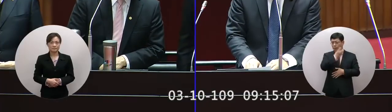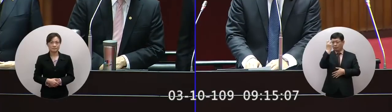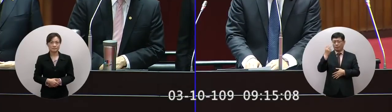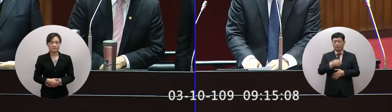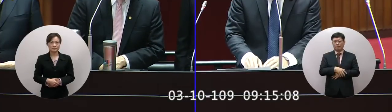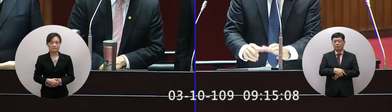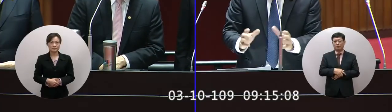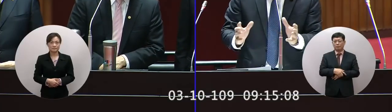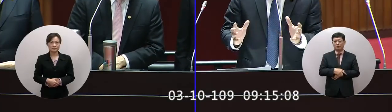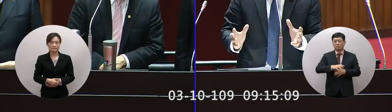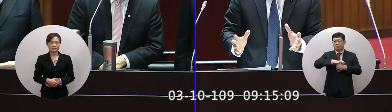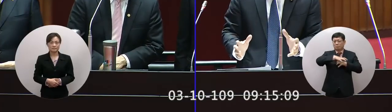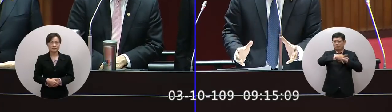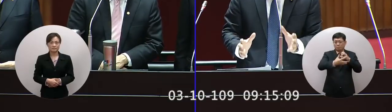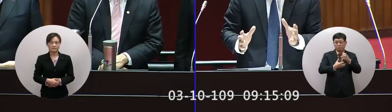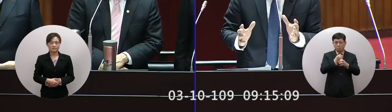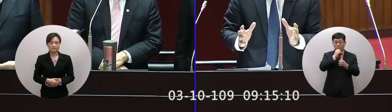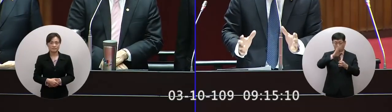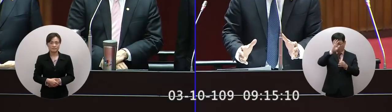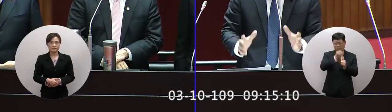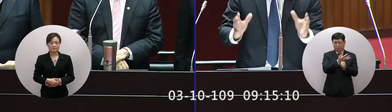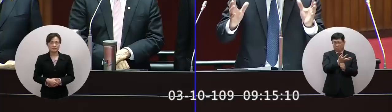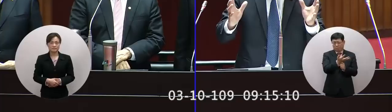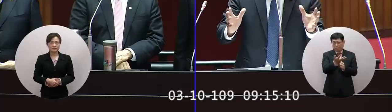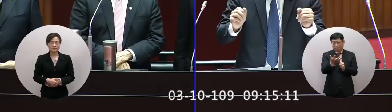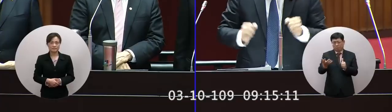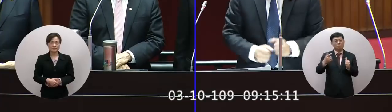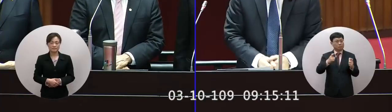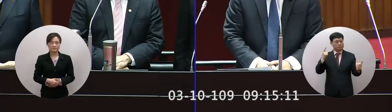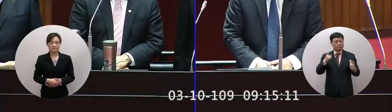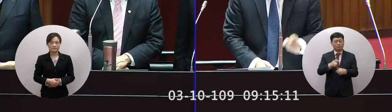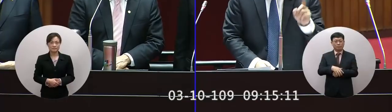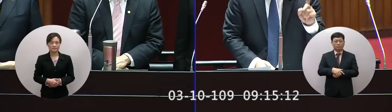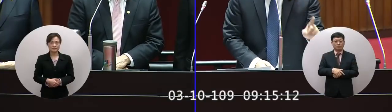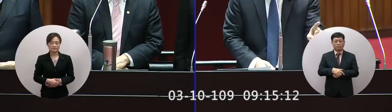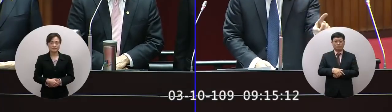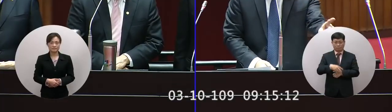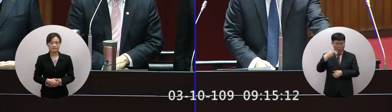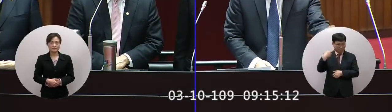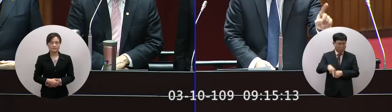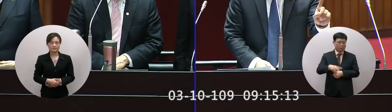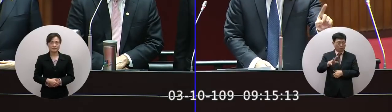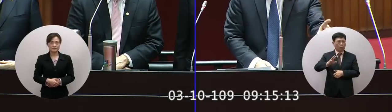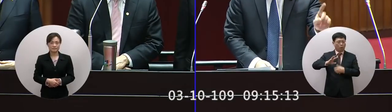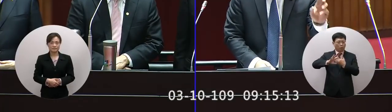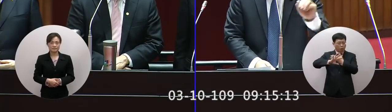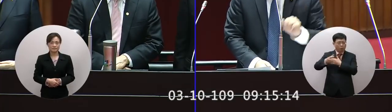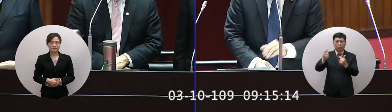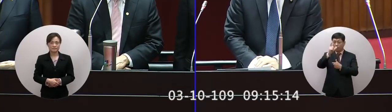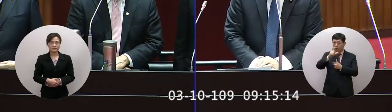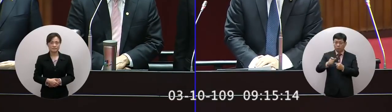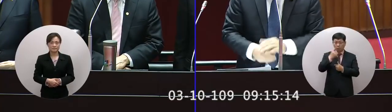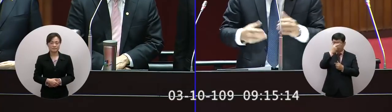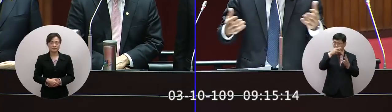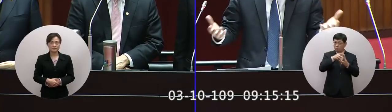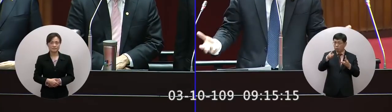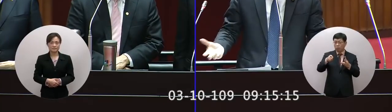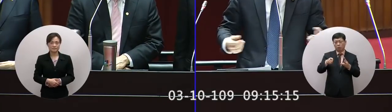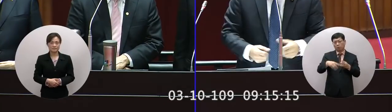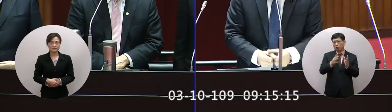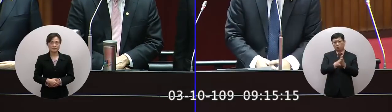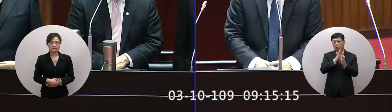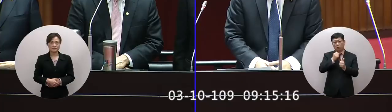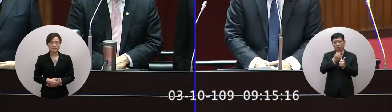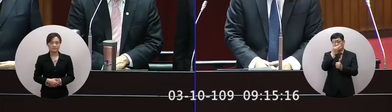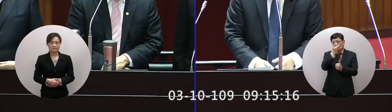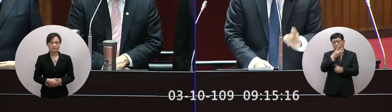到了全球的疫情的效应还在扩散当中，甚至有些国家像意大利、欧洲这些国家，它几乎